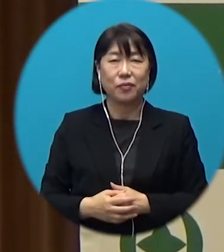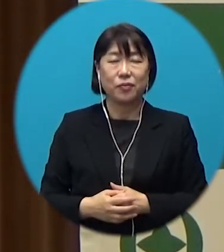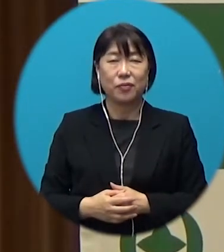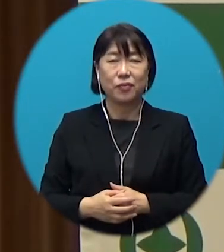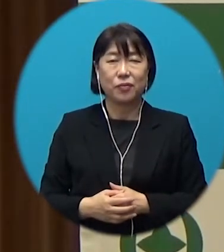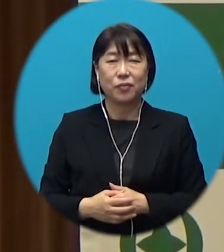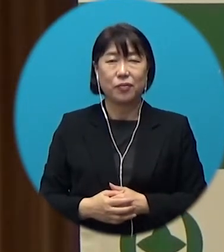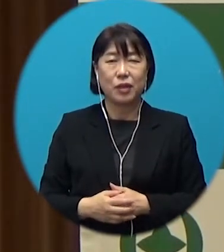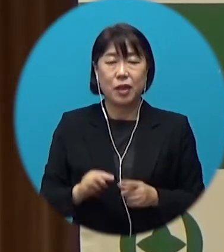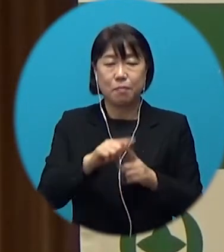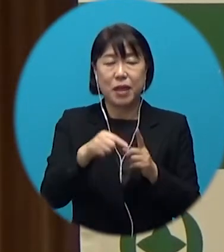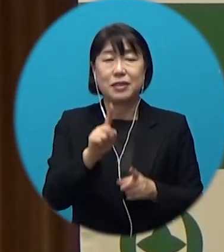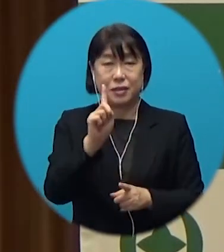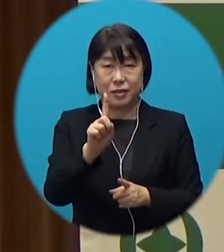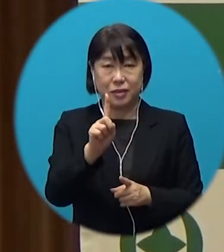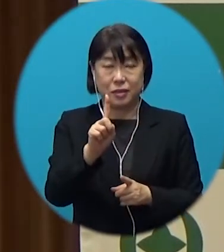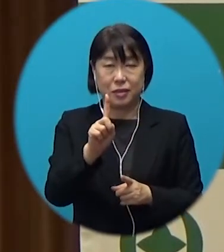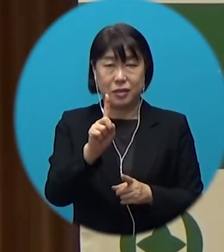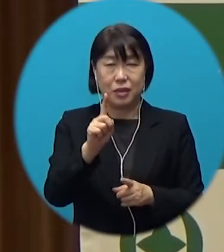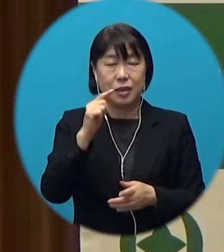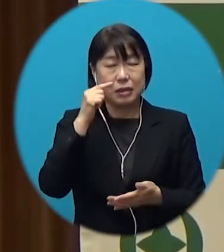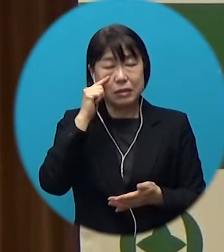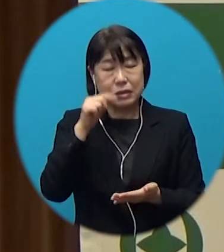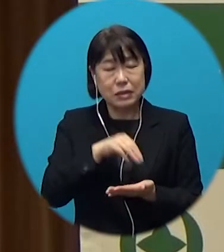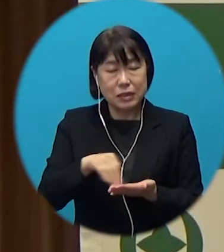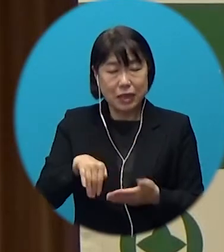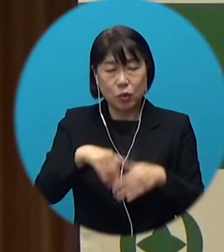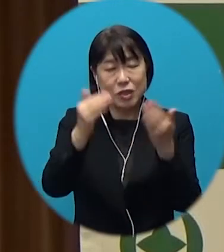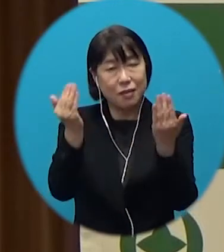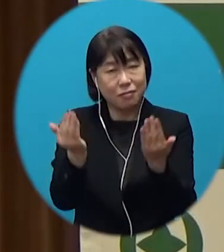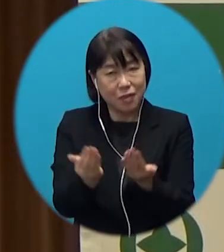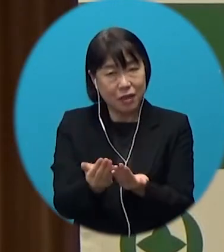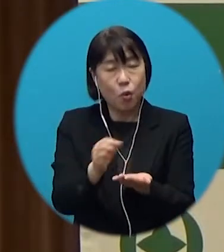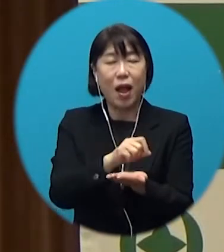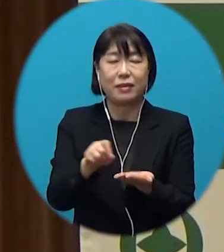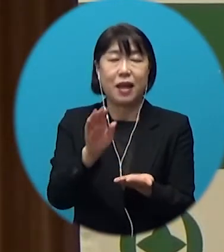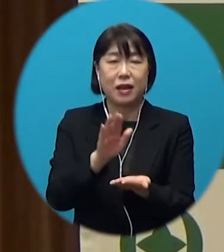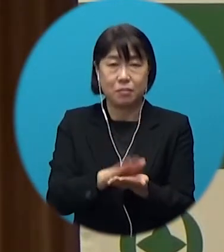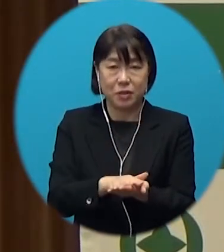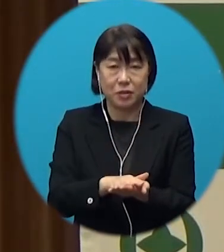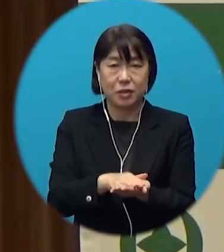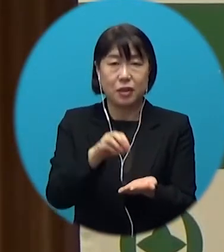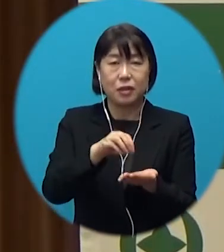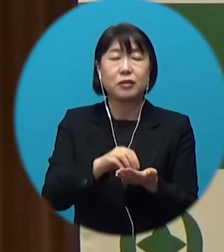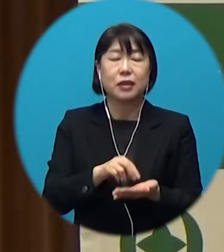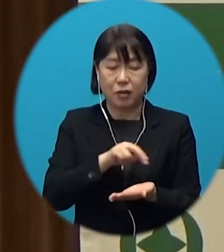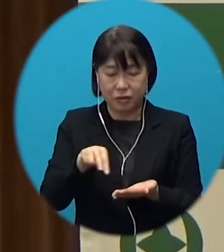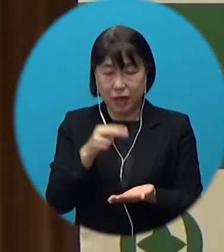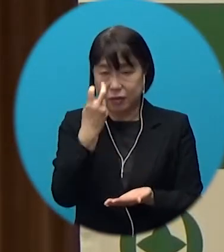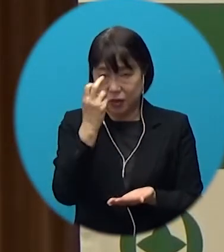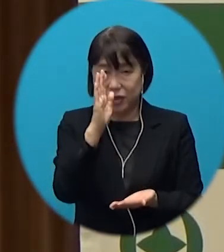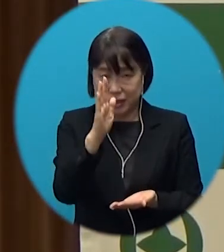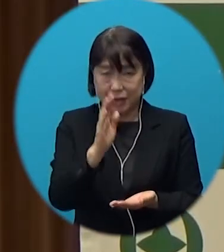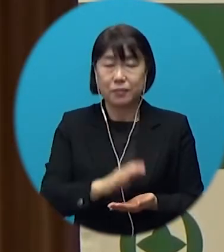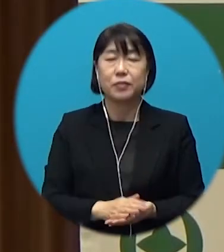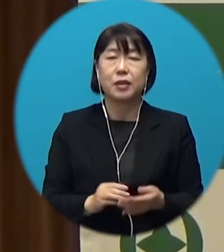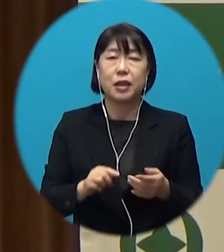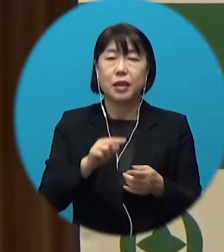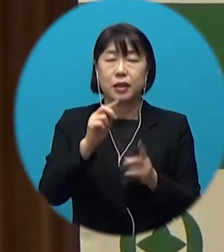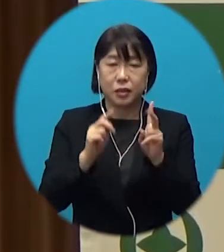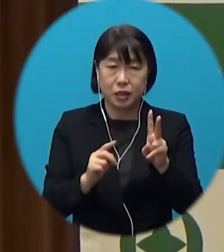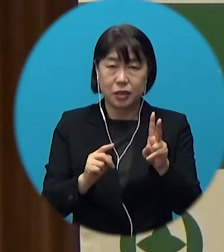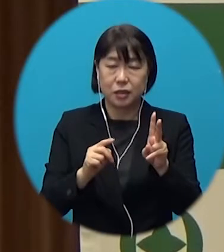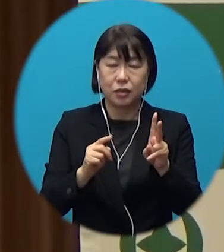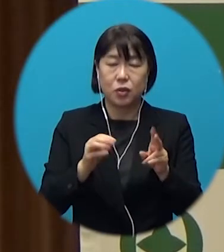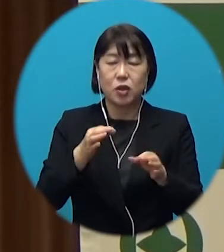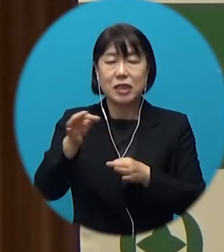中央につきましては、試算と前提を書かせていただいておりますので、ご確認をください。2の財政収支にな